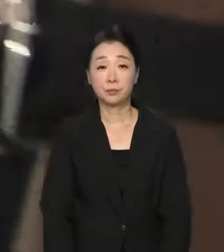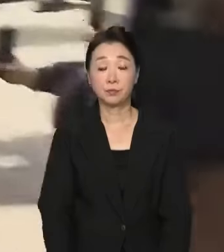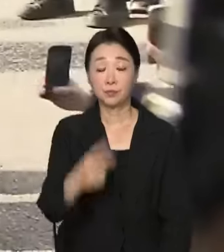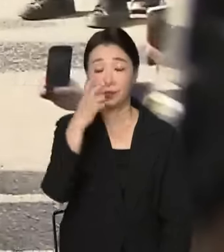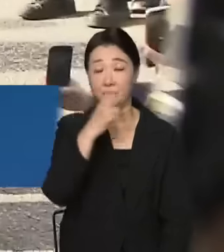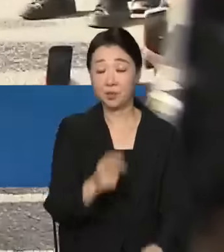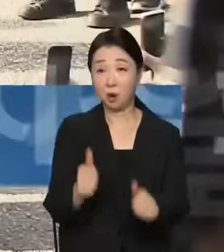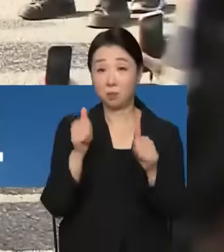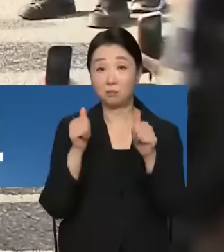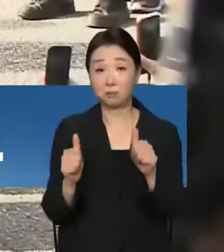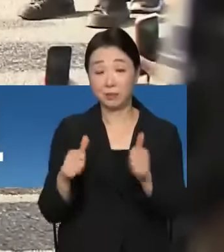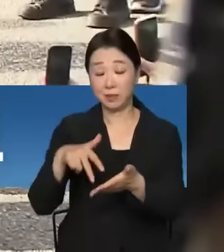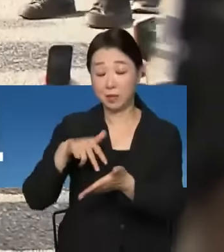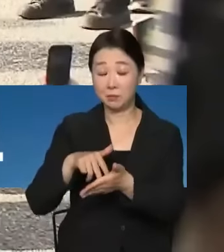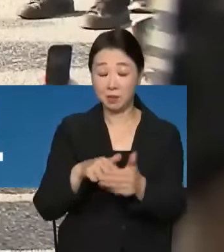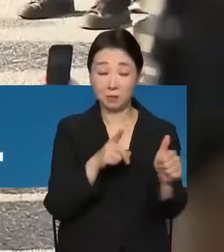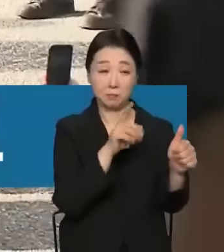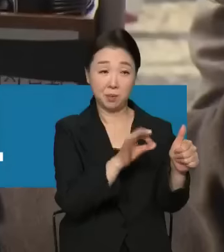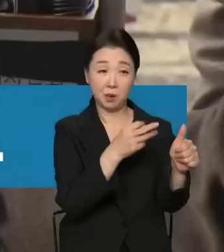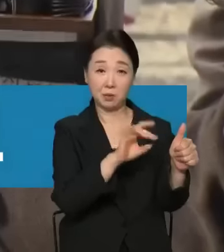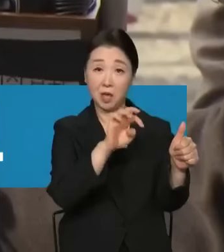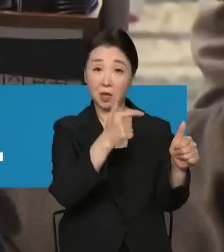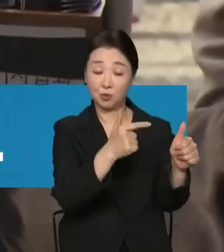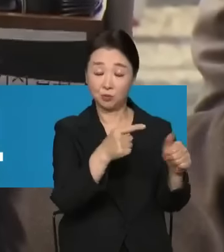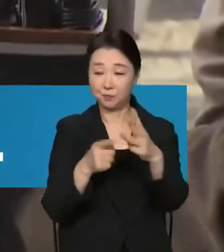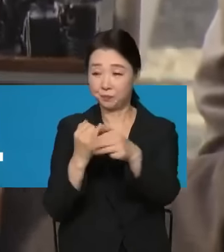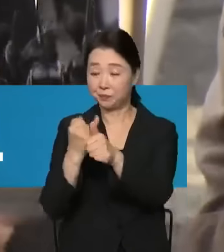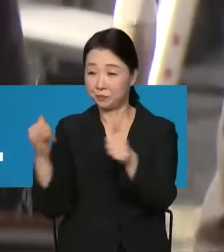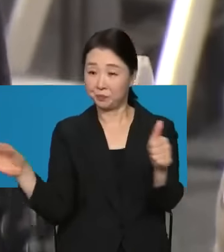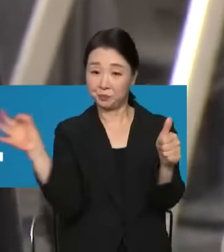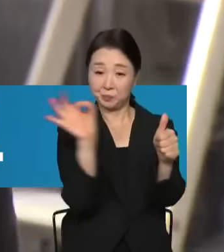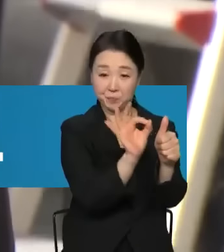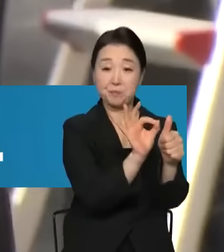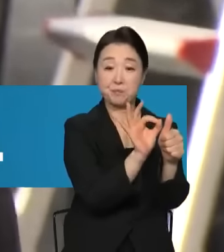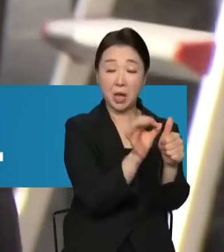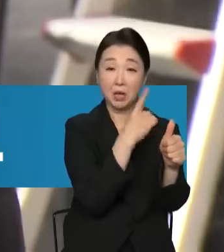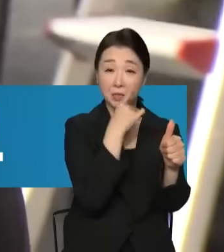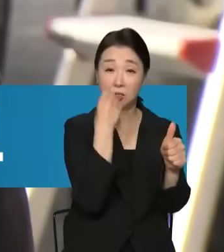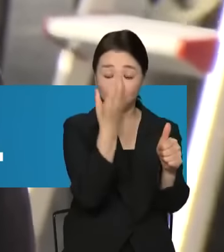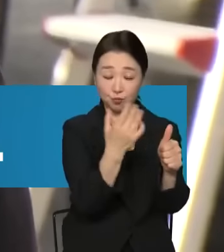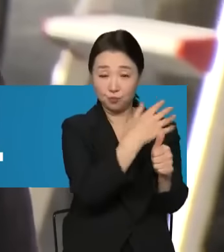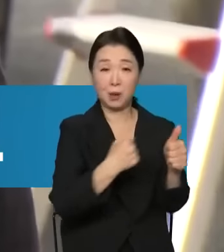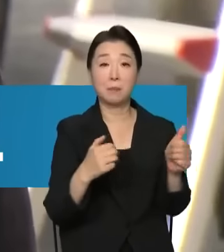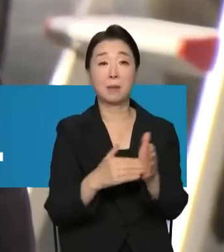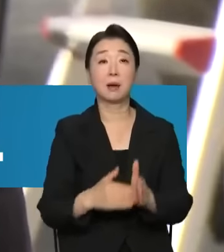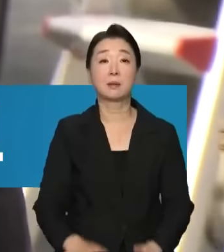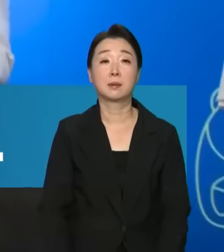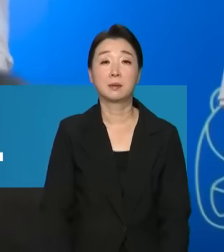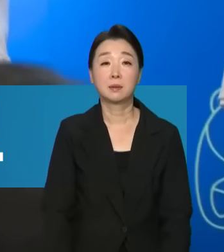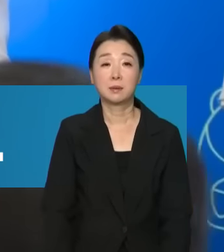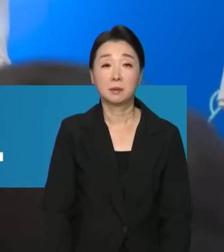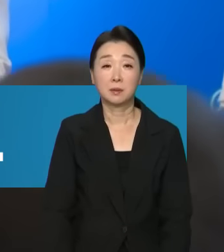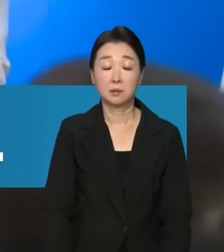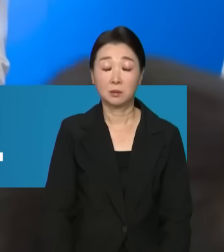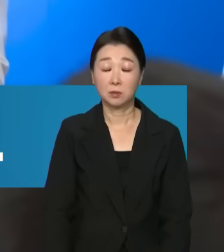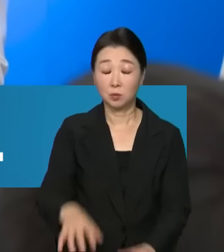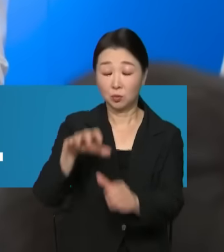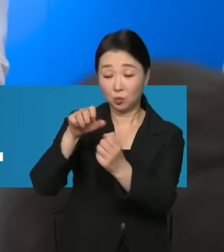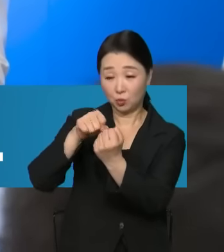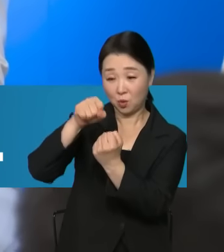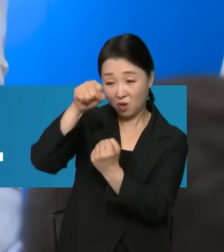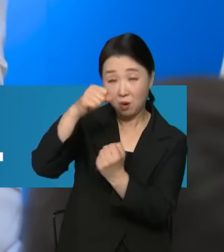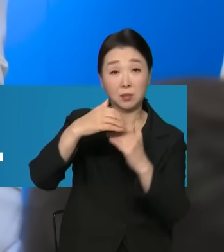네, 검찰이 명태균 씨로부터 김건희 여사에게 돈을 받았다는 취지의 진술을 확보한 걸로 전해졌습니다. 구속영장엔 명